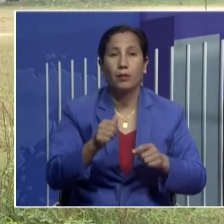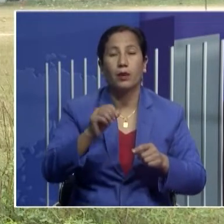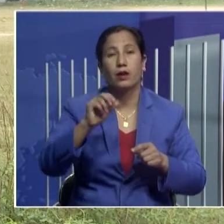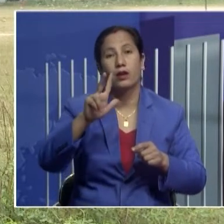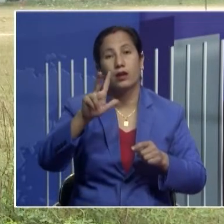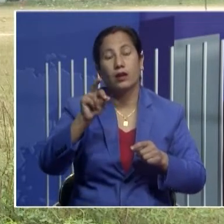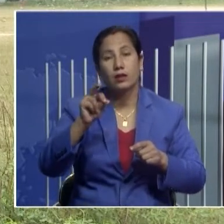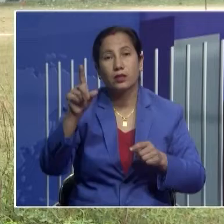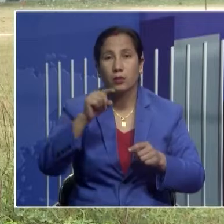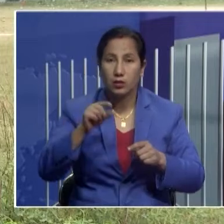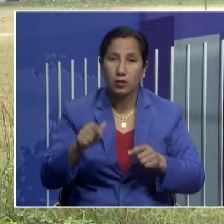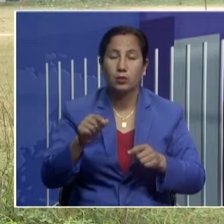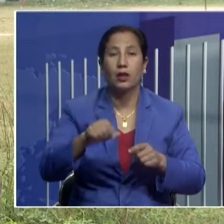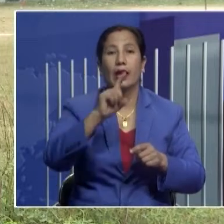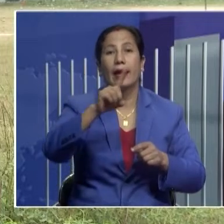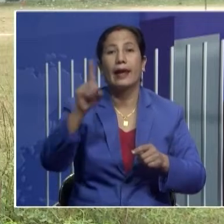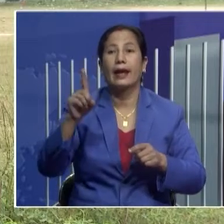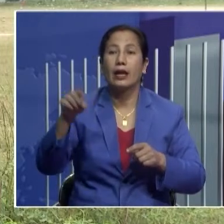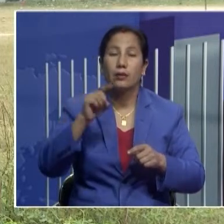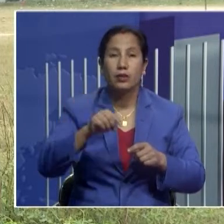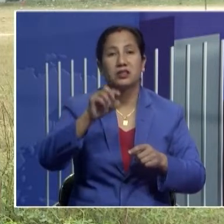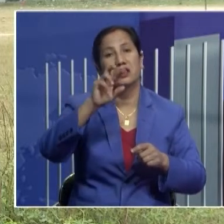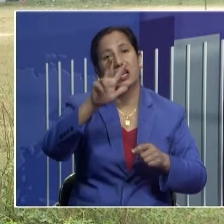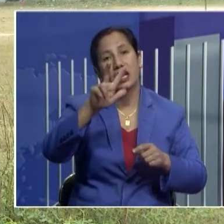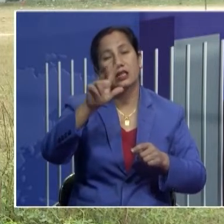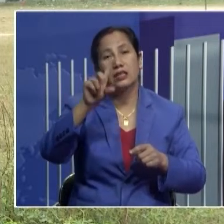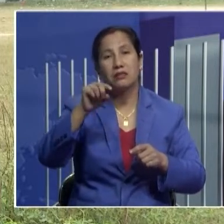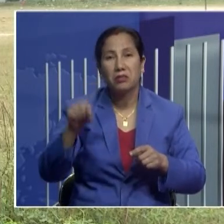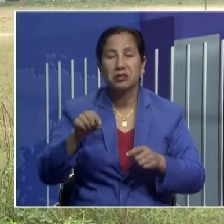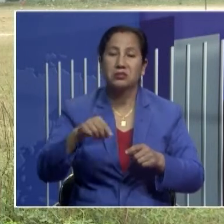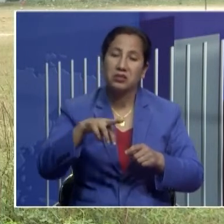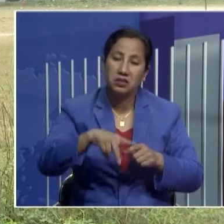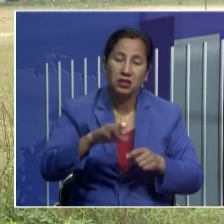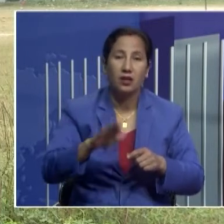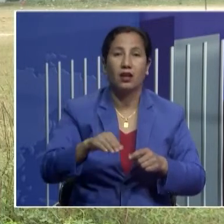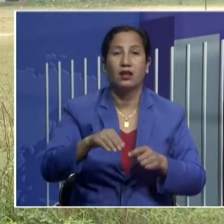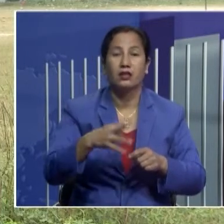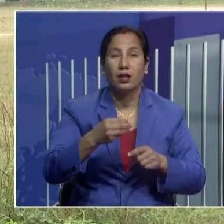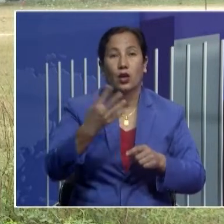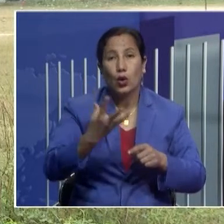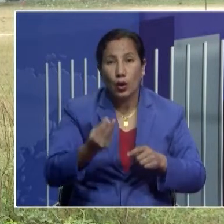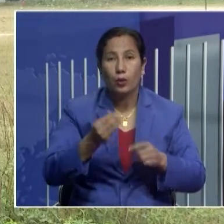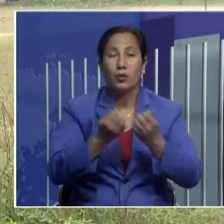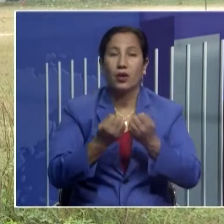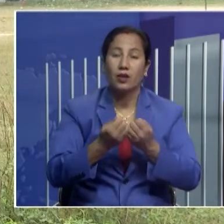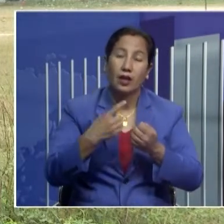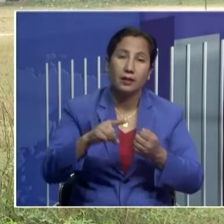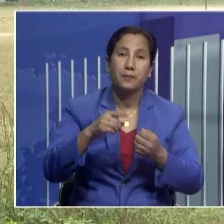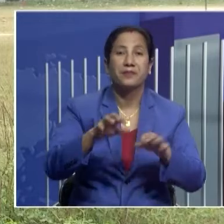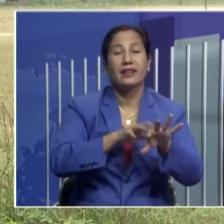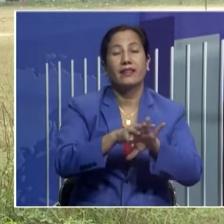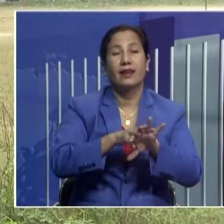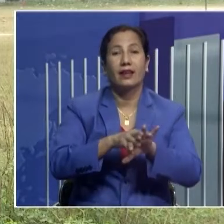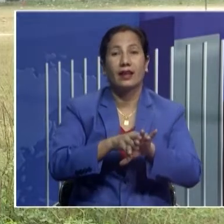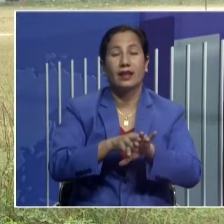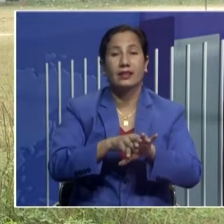80% 90% थियो भने अहिले चाहिँ 11% 8% 9-10% झरेको छ र यसलाई अझै हामीले न्यूनीकरण गर्न लाग्छौँ। र धेरै यहाँका